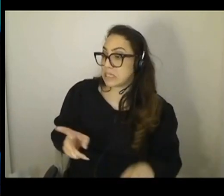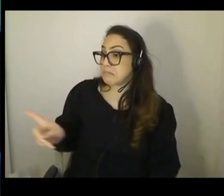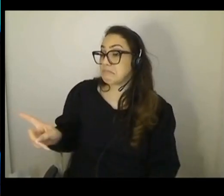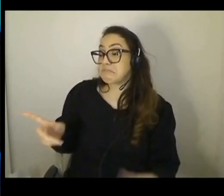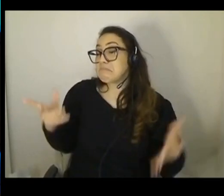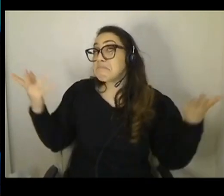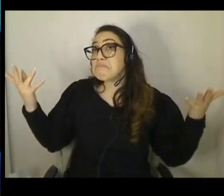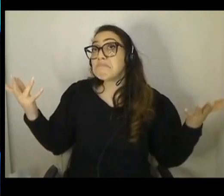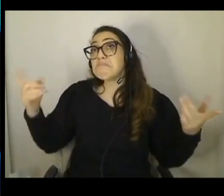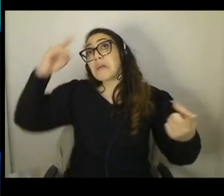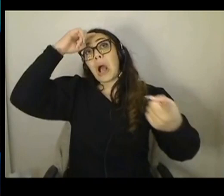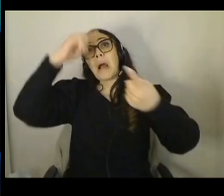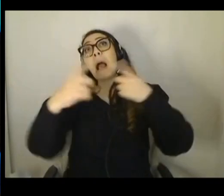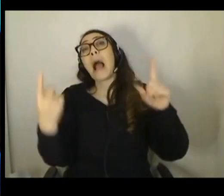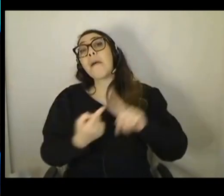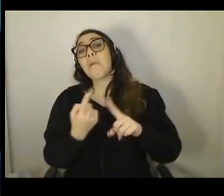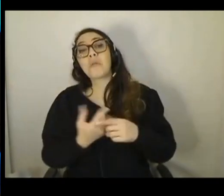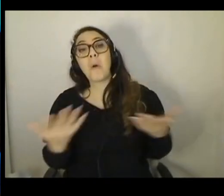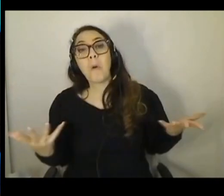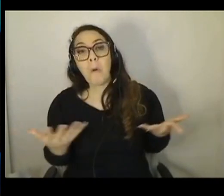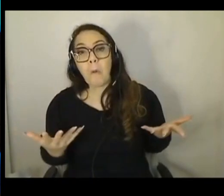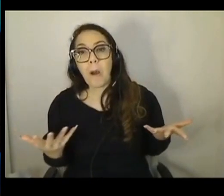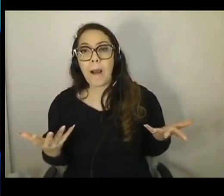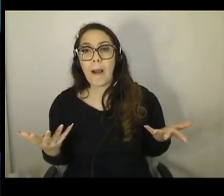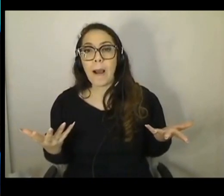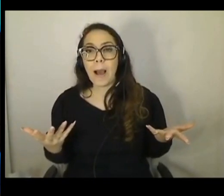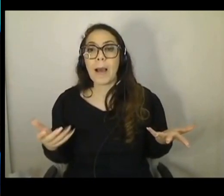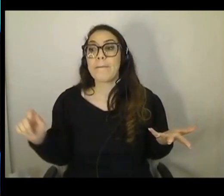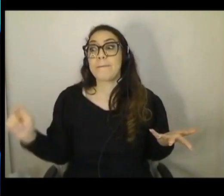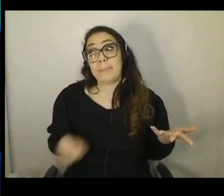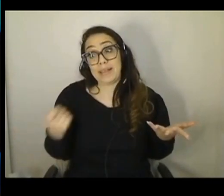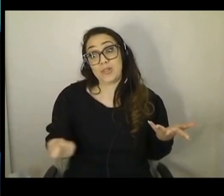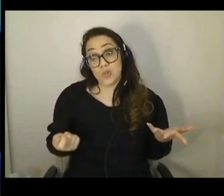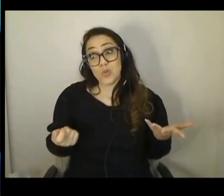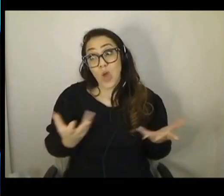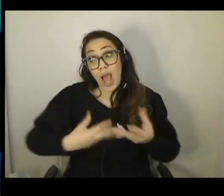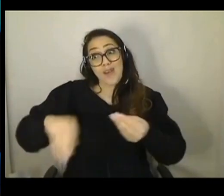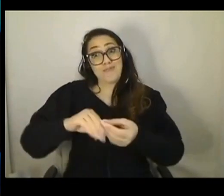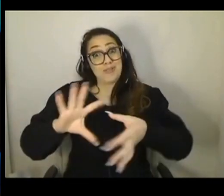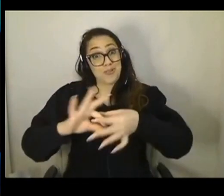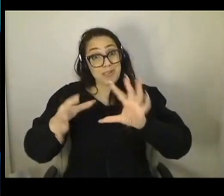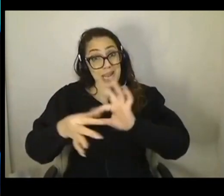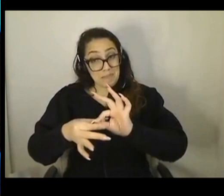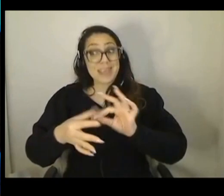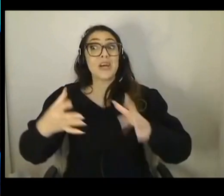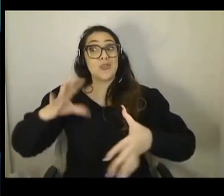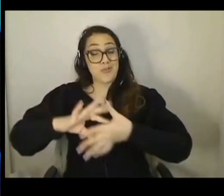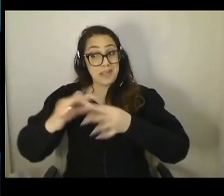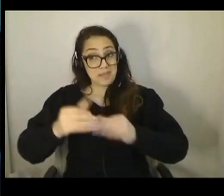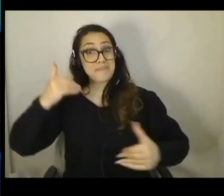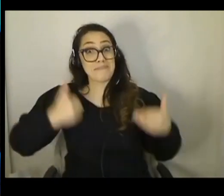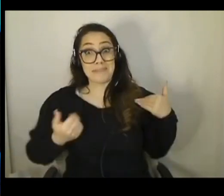grands enjeux éclairés que nous serons évidemment par les Jeux Olympiques et les Jeux Paralympiques dans quelques mois.